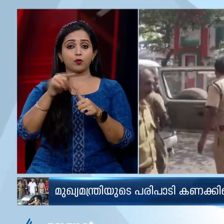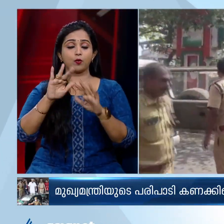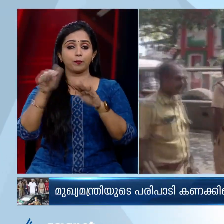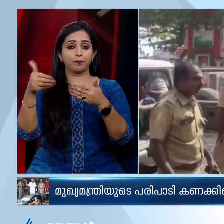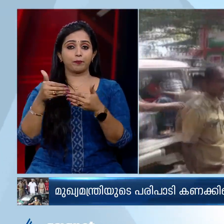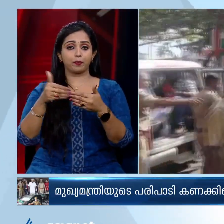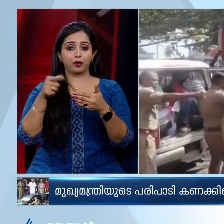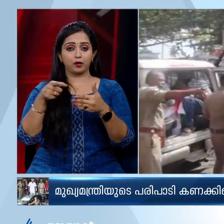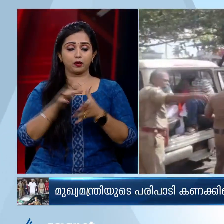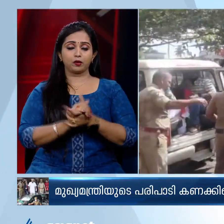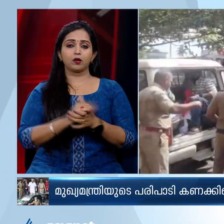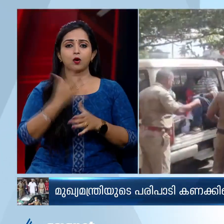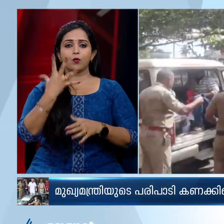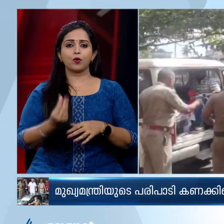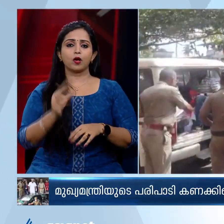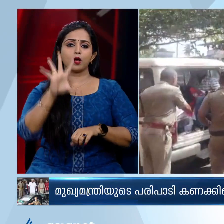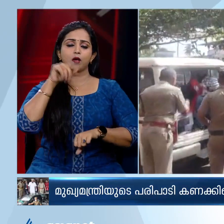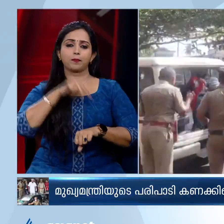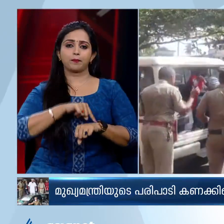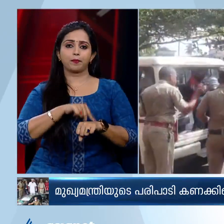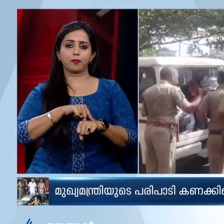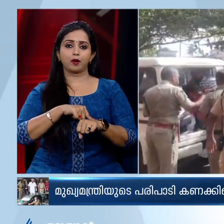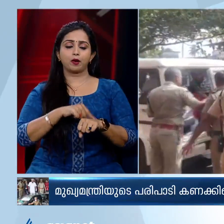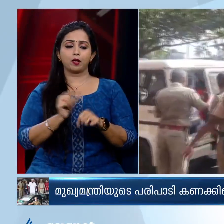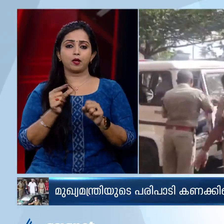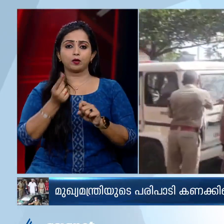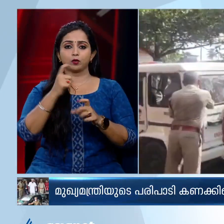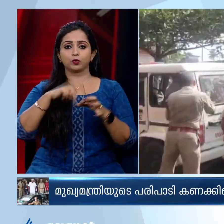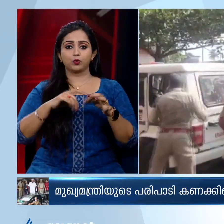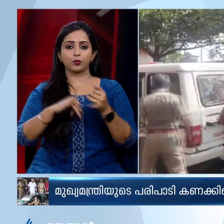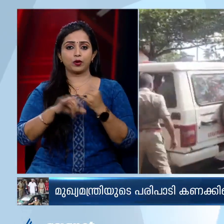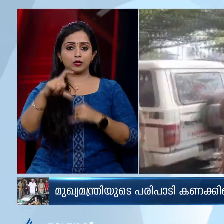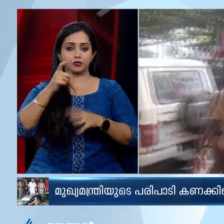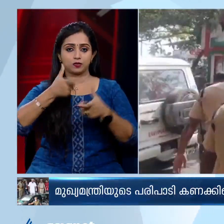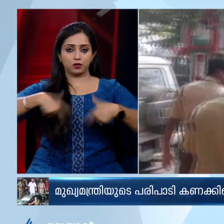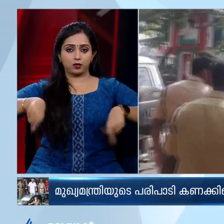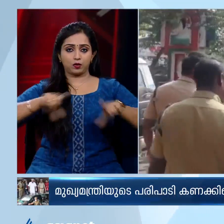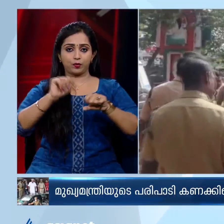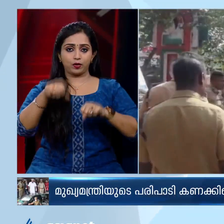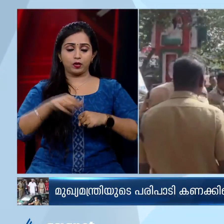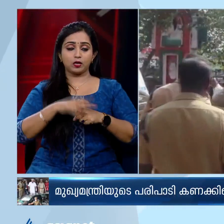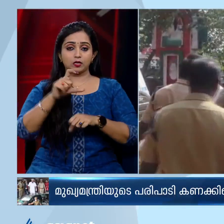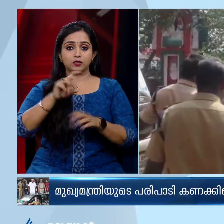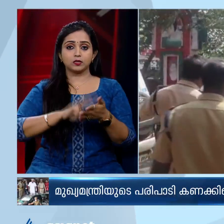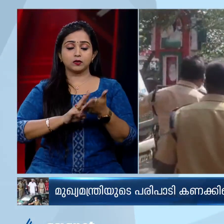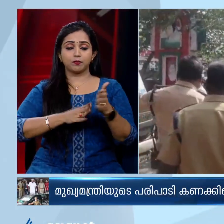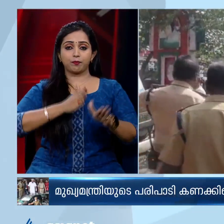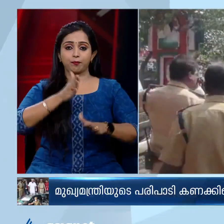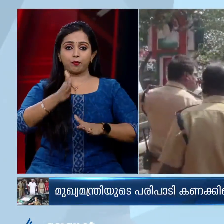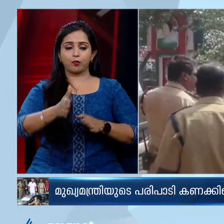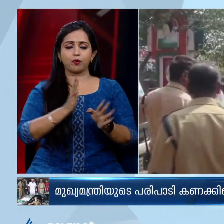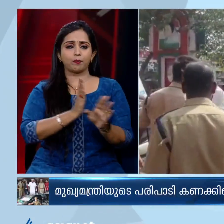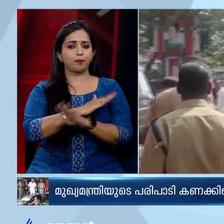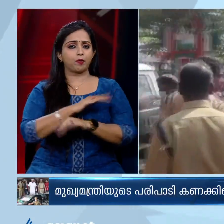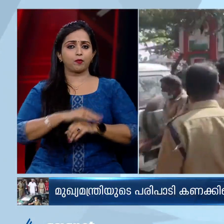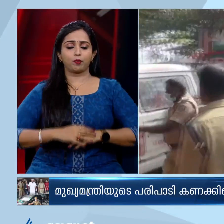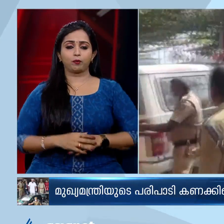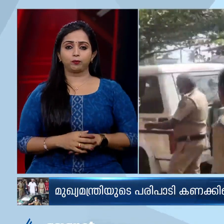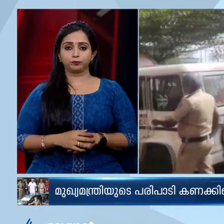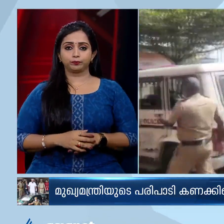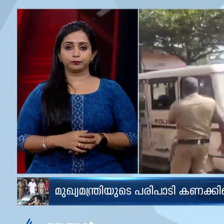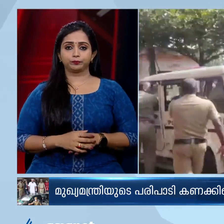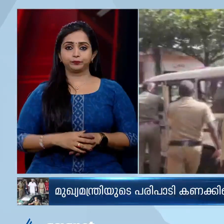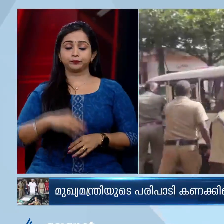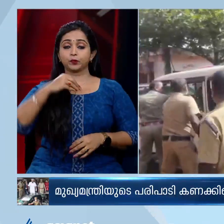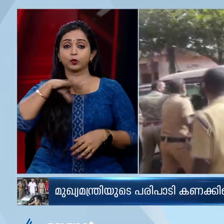ഇത് വൈകിട്ട് 5 മണിയോടുകൂടി തന്നെ QAC ഗ്രൗണ്ടിലാണ് നടക്കുക. ഏതായാലും ഈ മുഖ്യമന്ത്രി ഇങ്ങോട്ടേക്ക് എത്തുന്നതിന് മുന്നേ തന്നെ യൂത്ത്